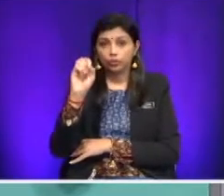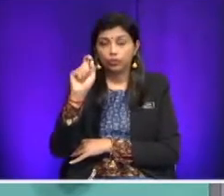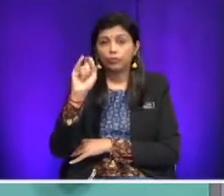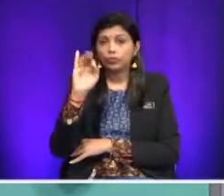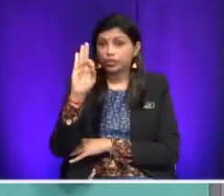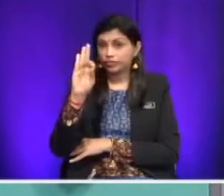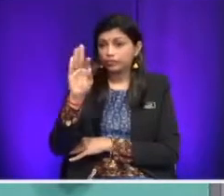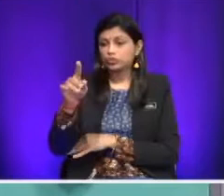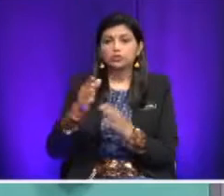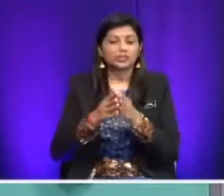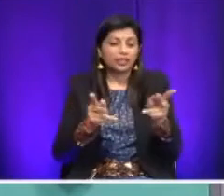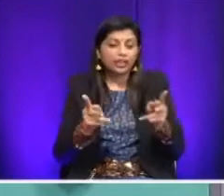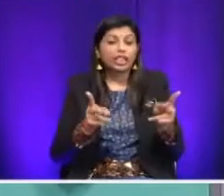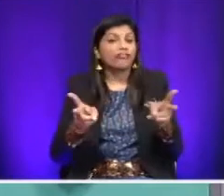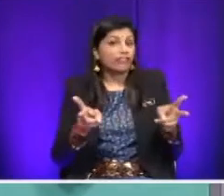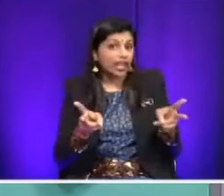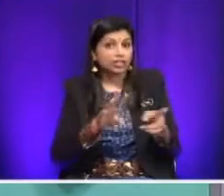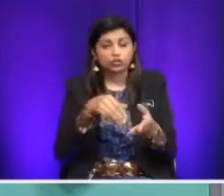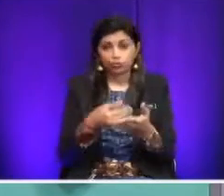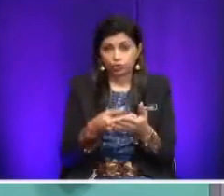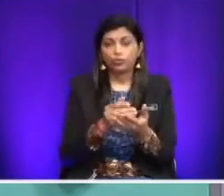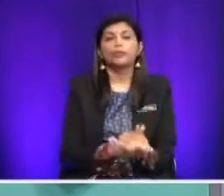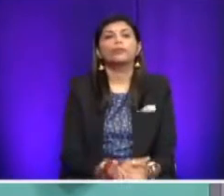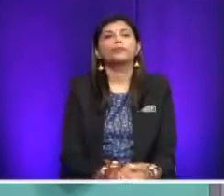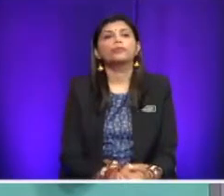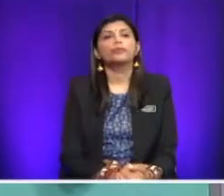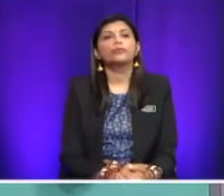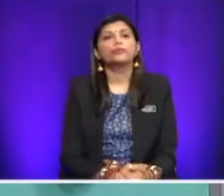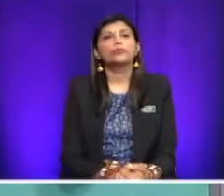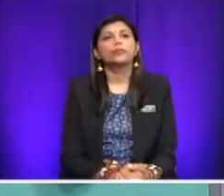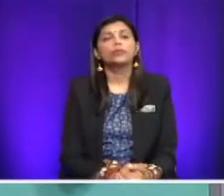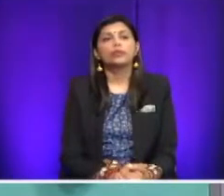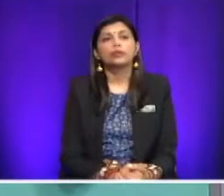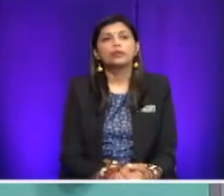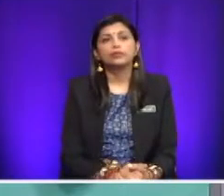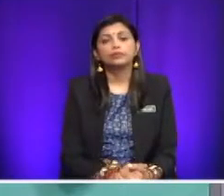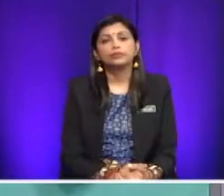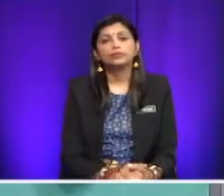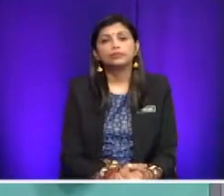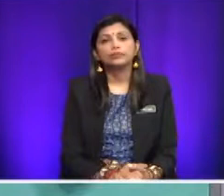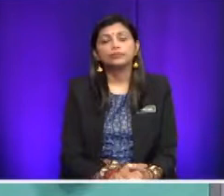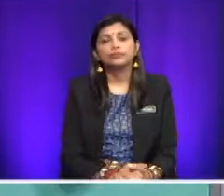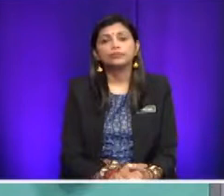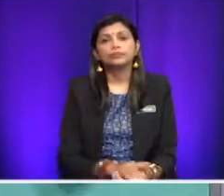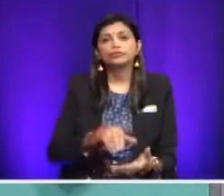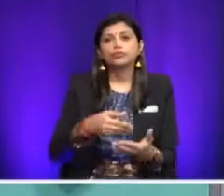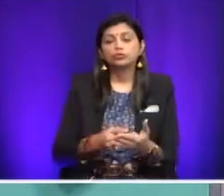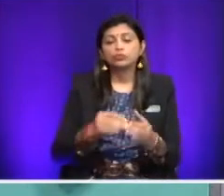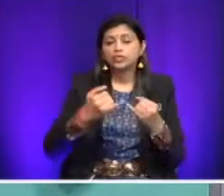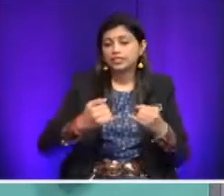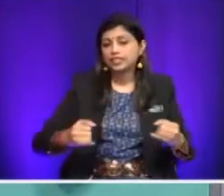bekadu R1 adalah ke bentuk roda rekabentuk Indah sih eh ke bentuk rambut dan juga rekabentuk